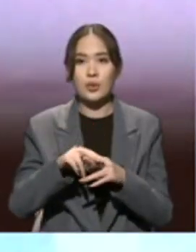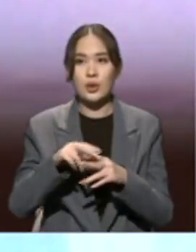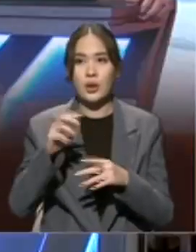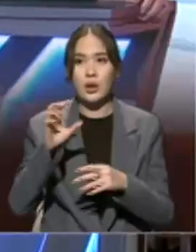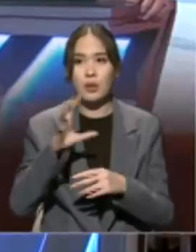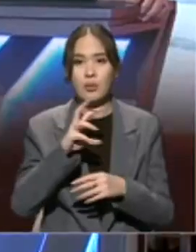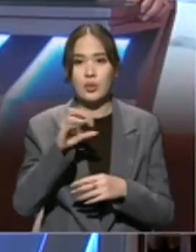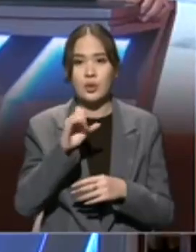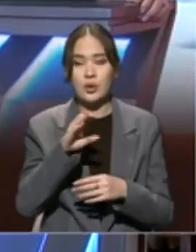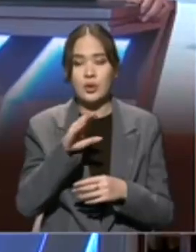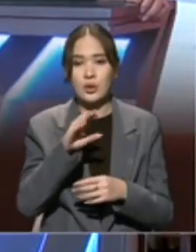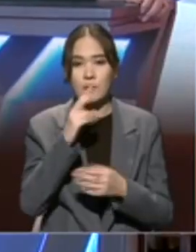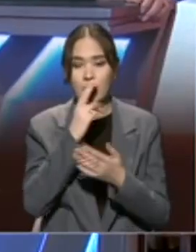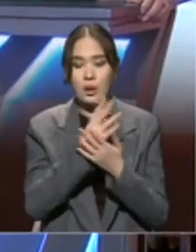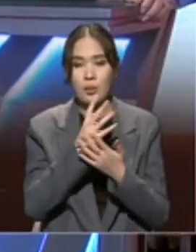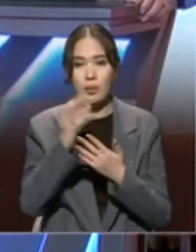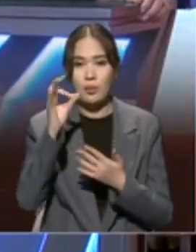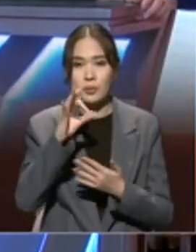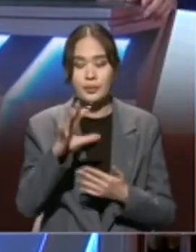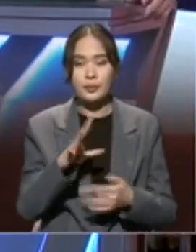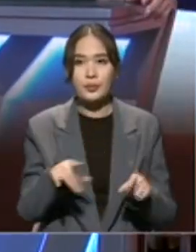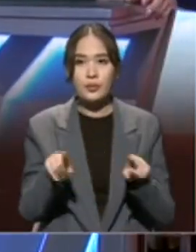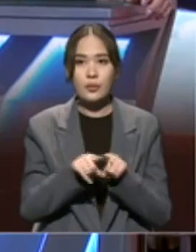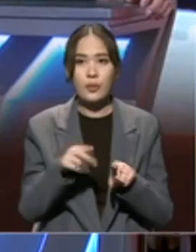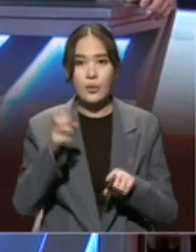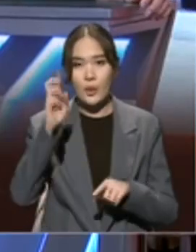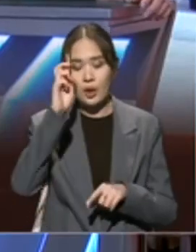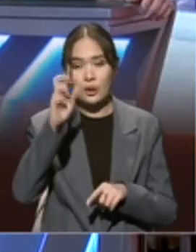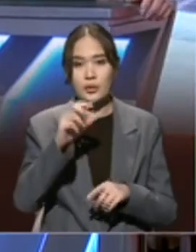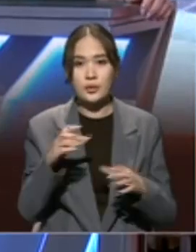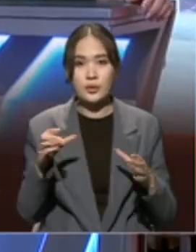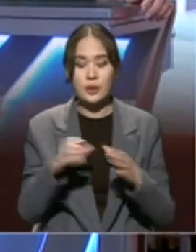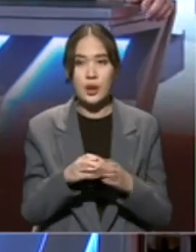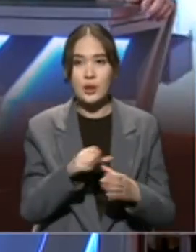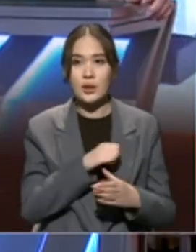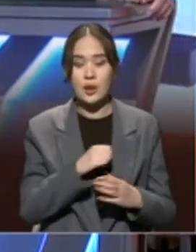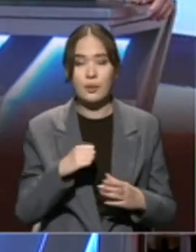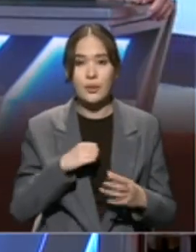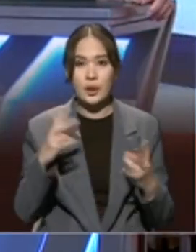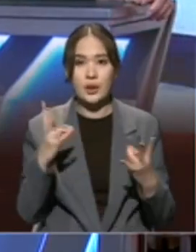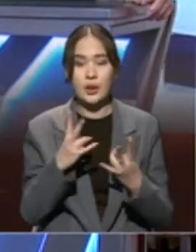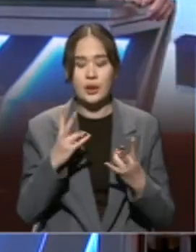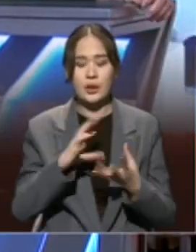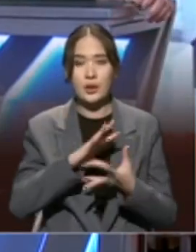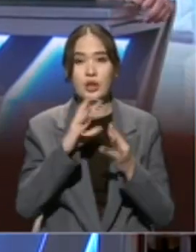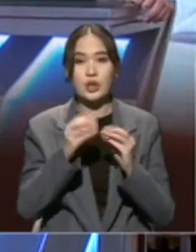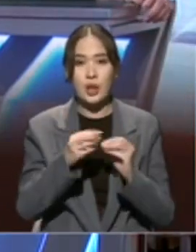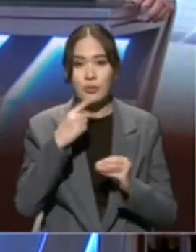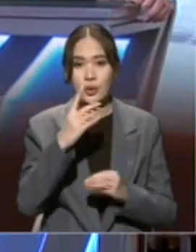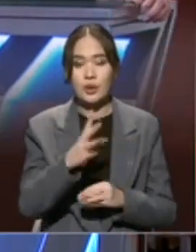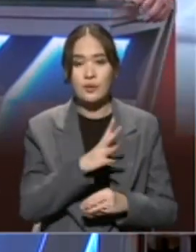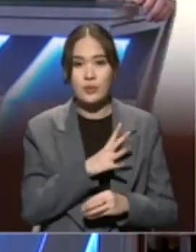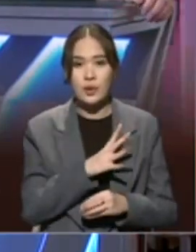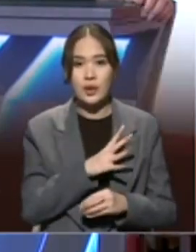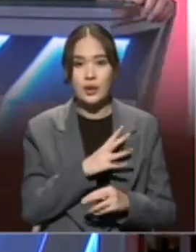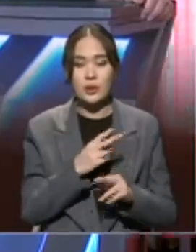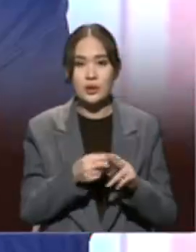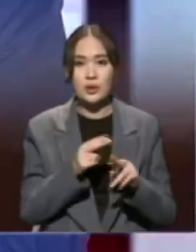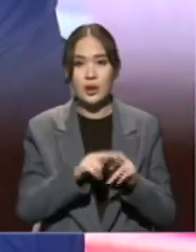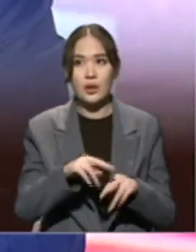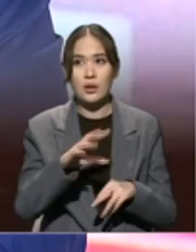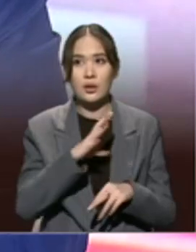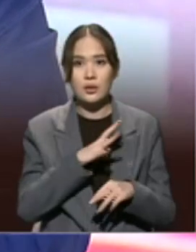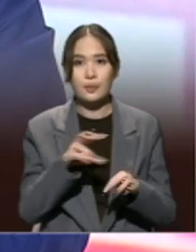Ал парадокс, көрдіңіз бе? Сондықтан біз үкімет болып, бидайды сол жаққа экспорттаймыз. Жалпы деп отқан ғой, мысал қалып отқан. Сондықтан біздің